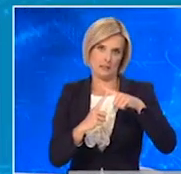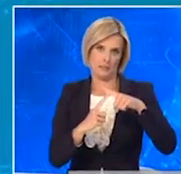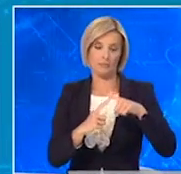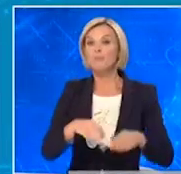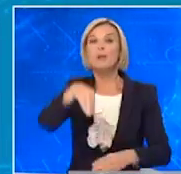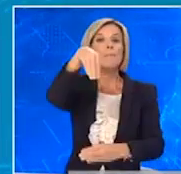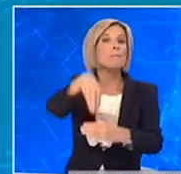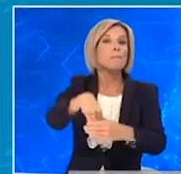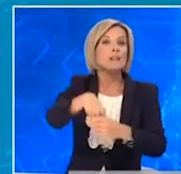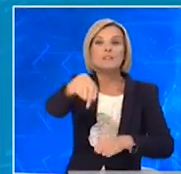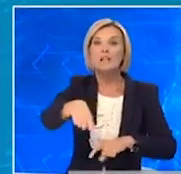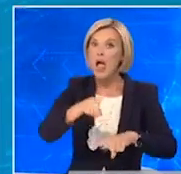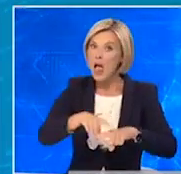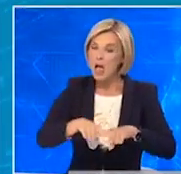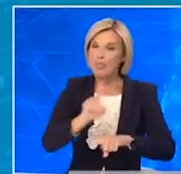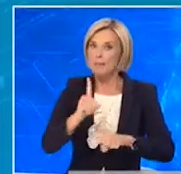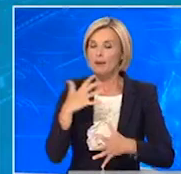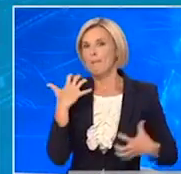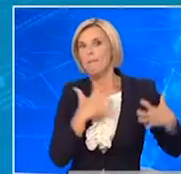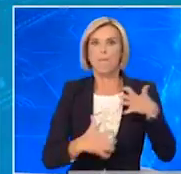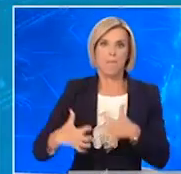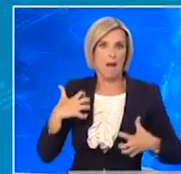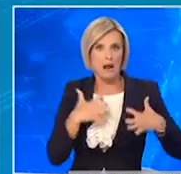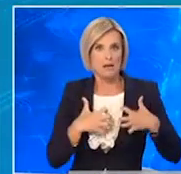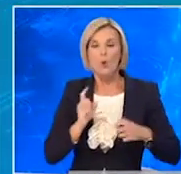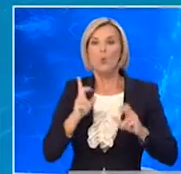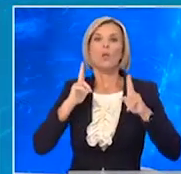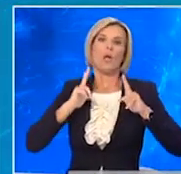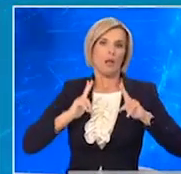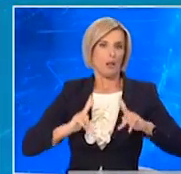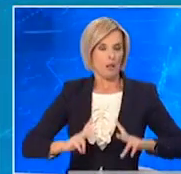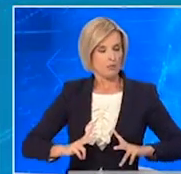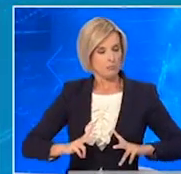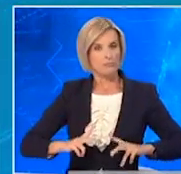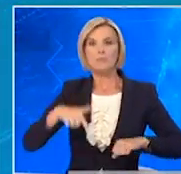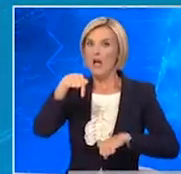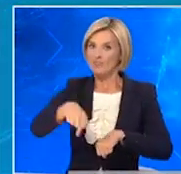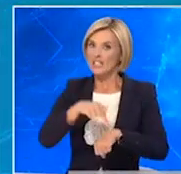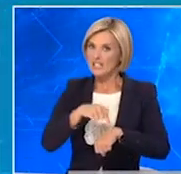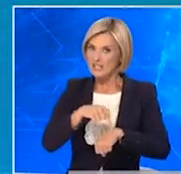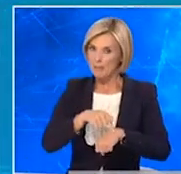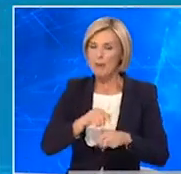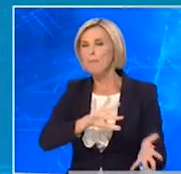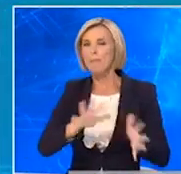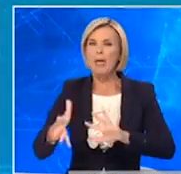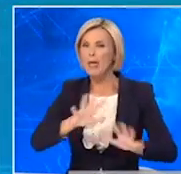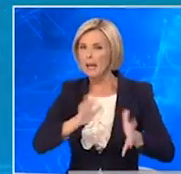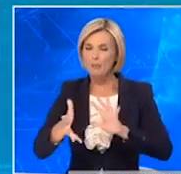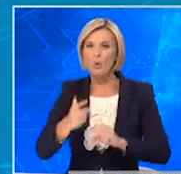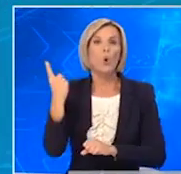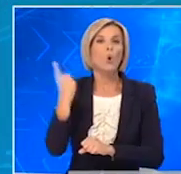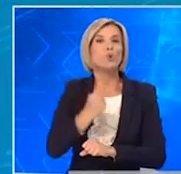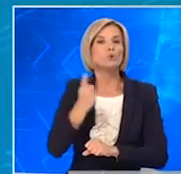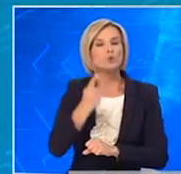ναι μεν δεν πρέπει να δημιουργεί πανικό, αλλά σίγουρα ούτε ευσυχασμό. Ο δείκτης ΑΡΤΕ, μια παράμετρος που παρακολουθείται